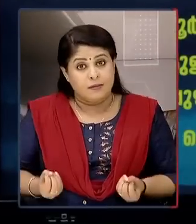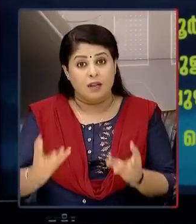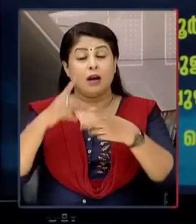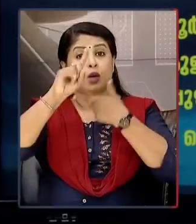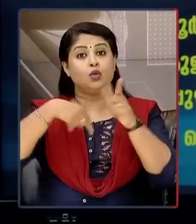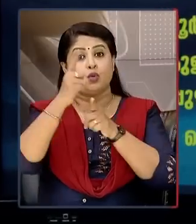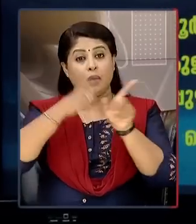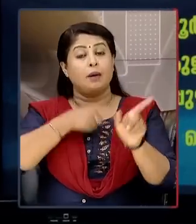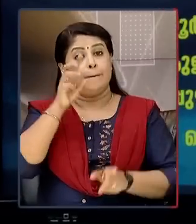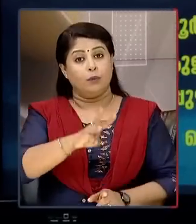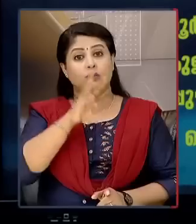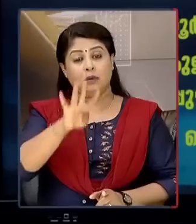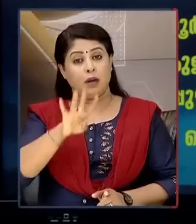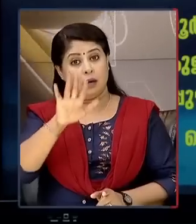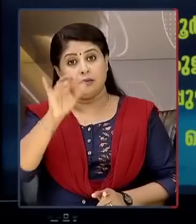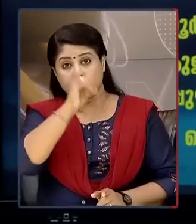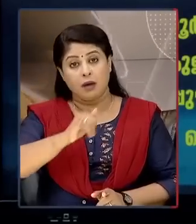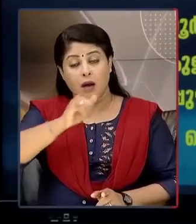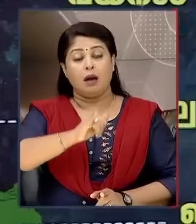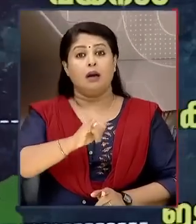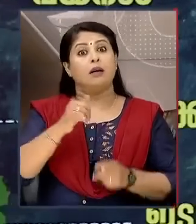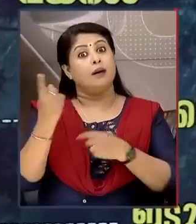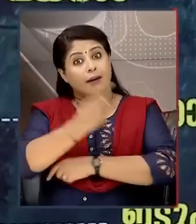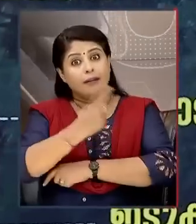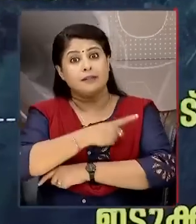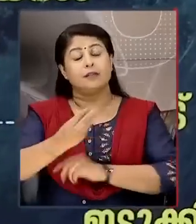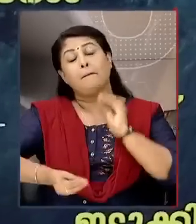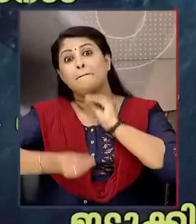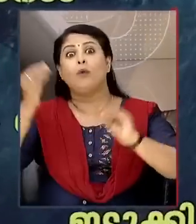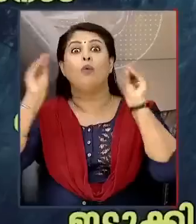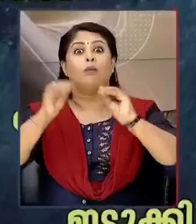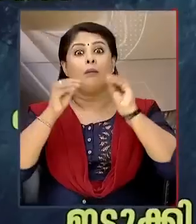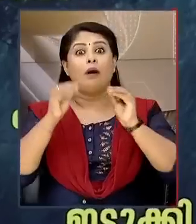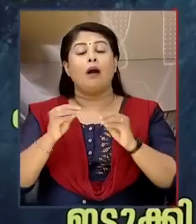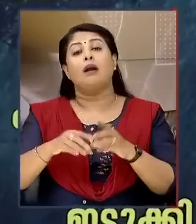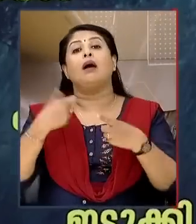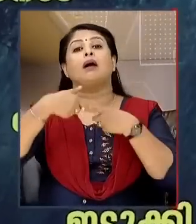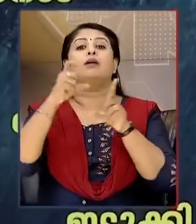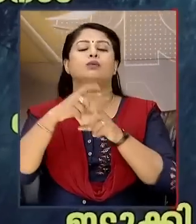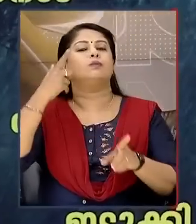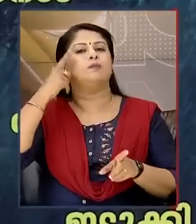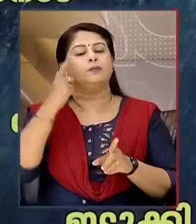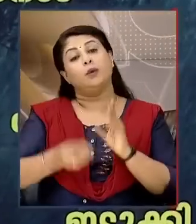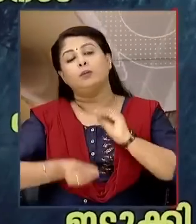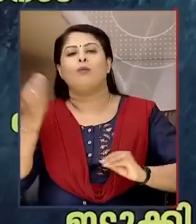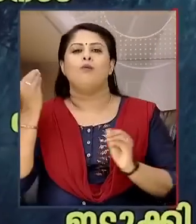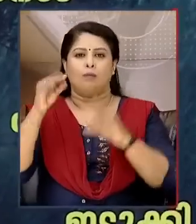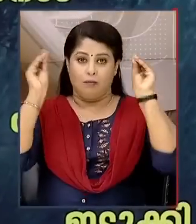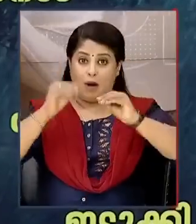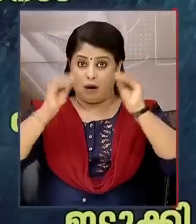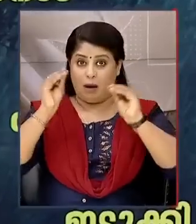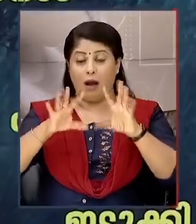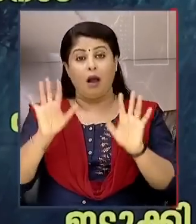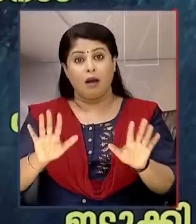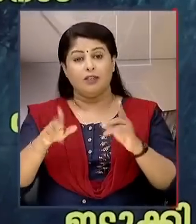ജൂലൈ മാസം 3, 4, 5, 6 തീയതികൾ നമ്മൾ കണ്ടതാണ് ഏറ്റവും കൂടുതൽ മഴ ലഭിച്ചത് കാസർഗോഡ് കണ്ണൂർ ജില്ലകളിൽ തന്നെയായിരുന്നു. അതായത് കൈതപ്രം, അതുപോലെ